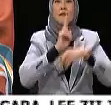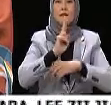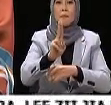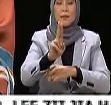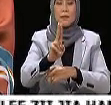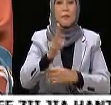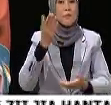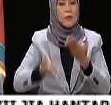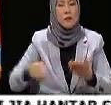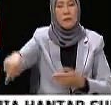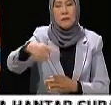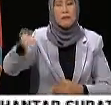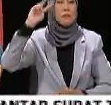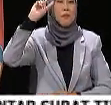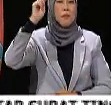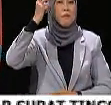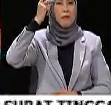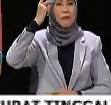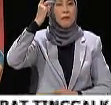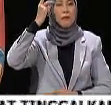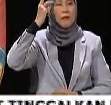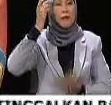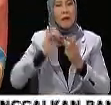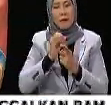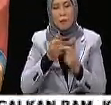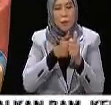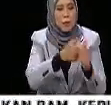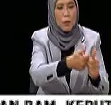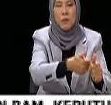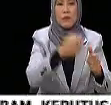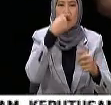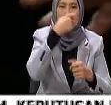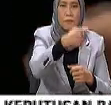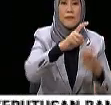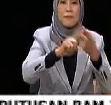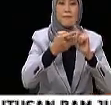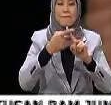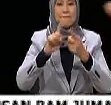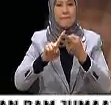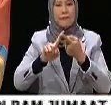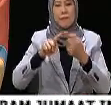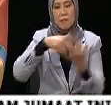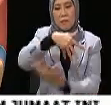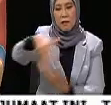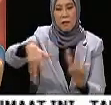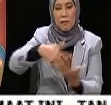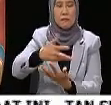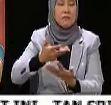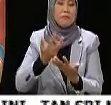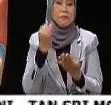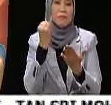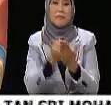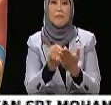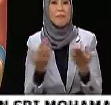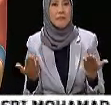mungkin selama ini mereka silat paham atau memakai ikutin kawan ataupun dengan persekitaran dengan micro sebagainya